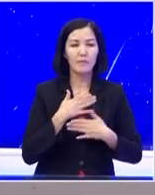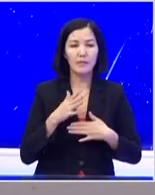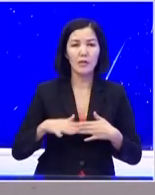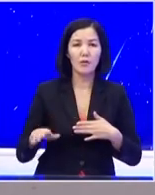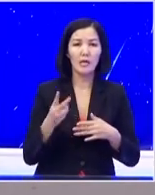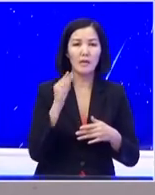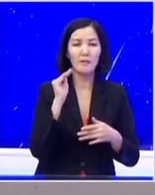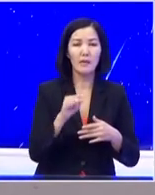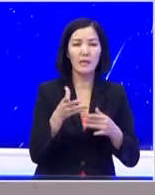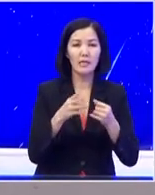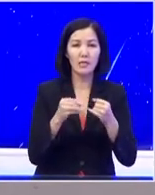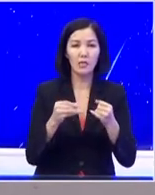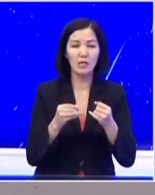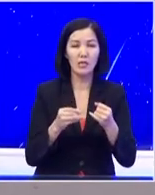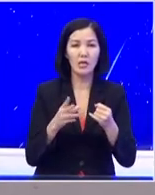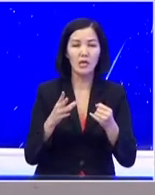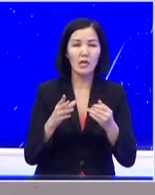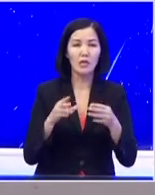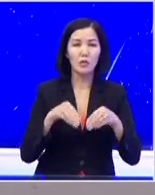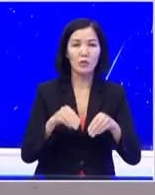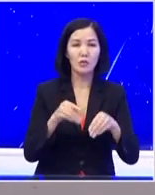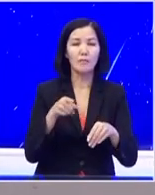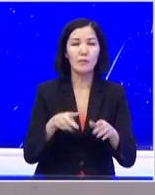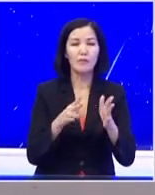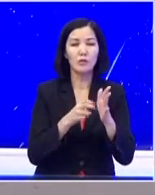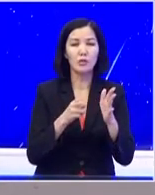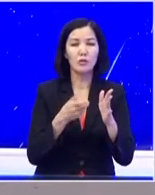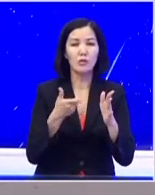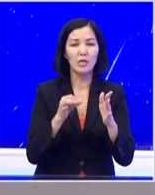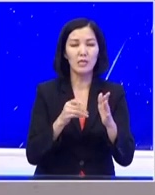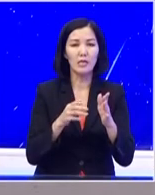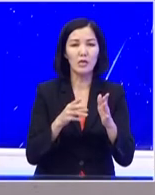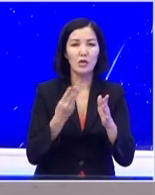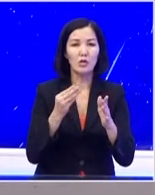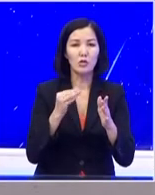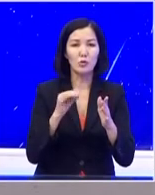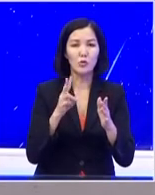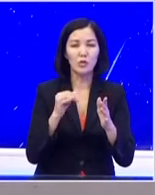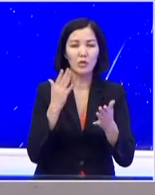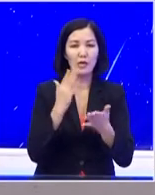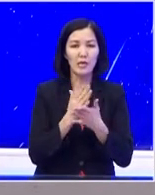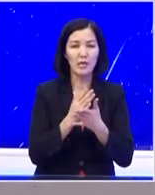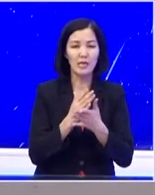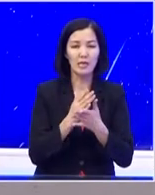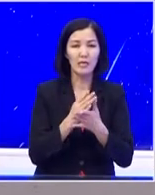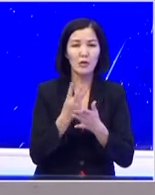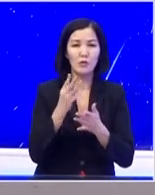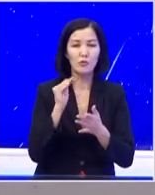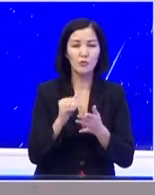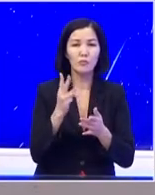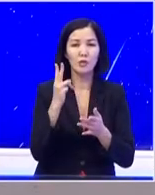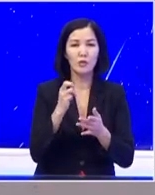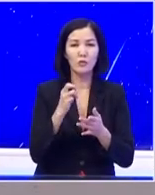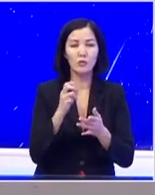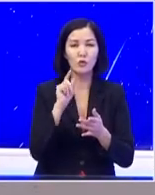2000 гектарға жуық шабыстық алқап бар. 1700 гектар жоңышқа егілген. 3200 гектардай